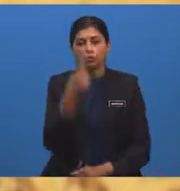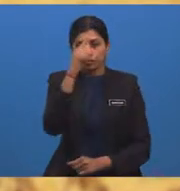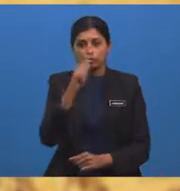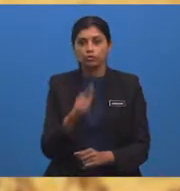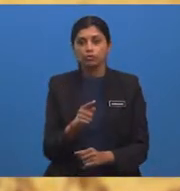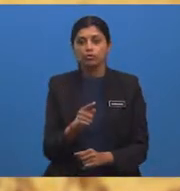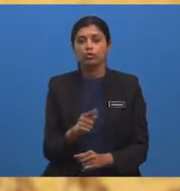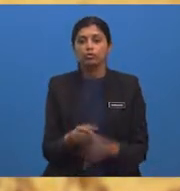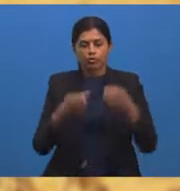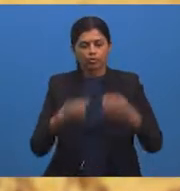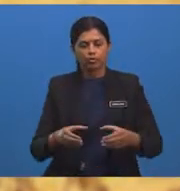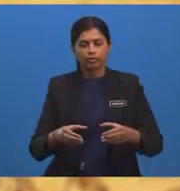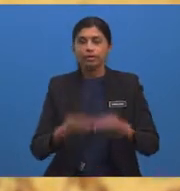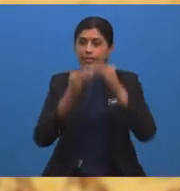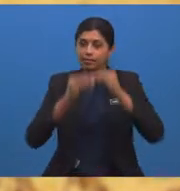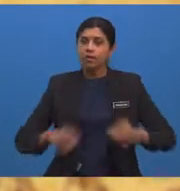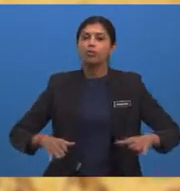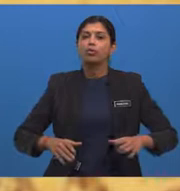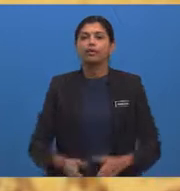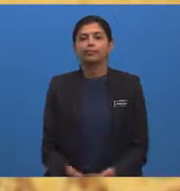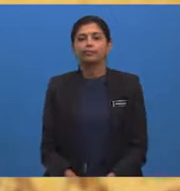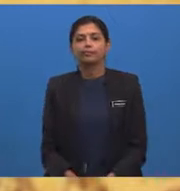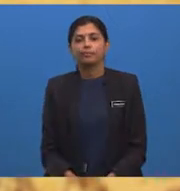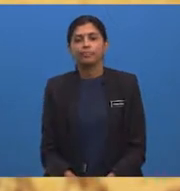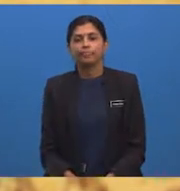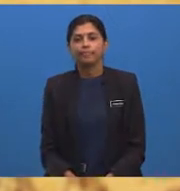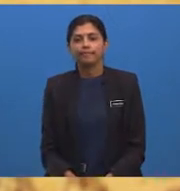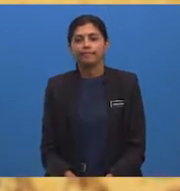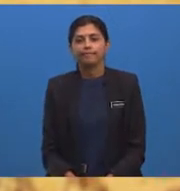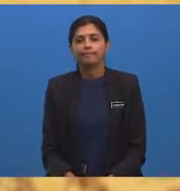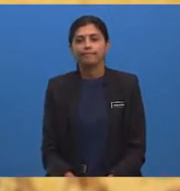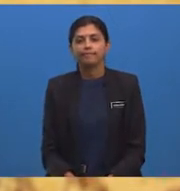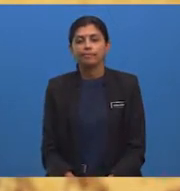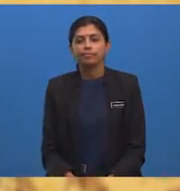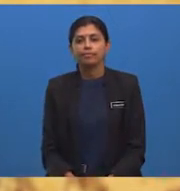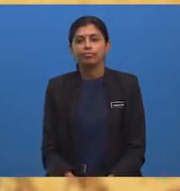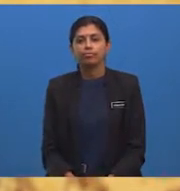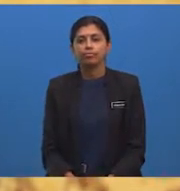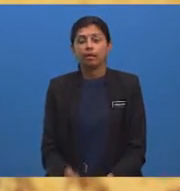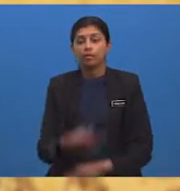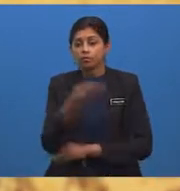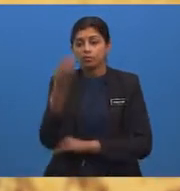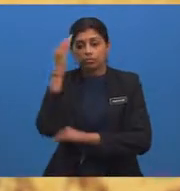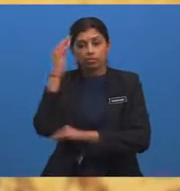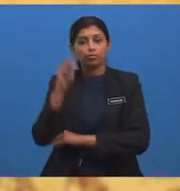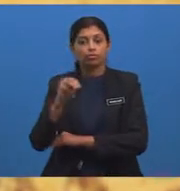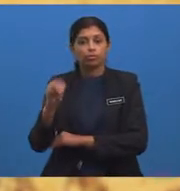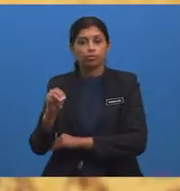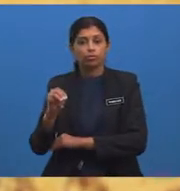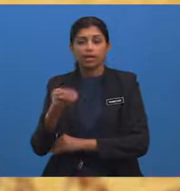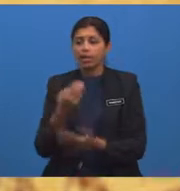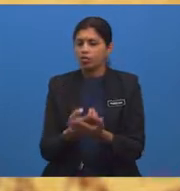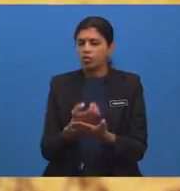dan kedamaian hubungan serantau. Murid-murid, kegiatan ekonomi sangat penting kepada sesebuah